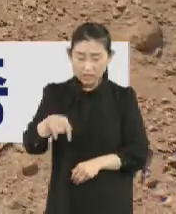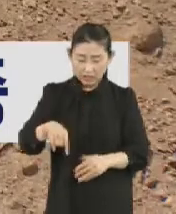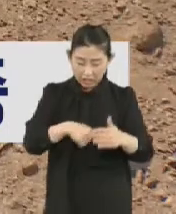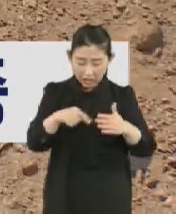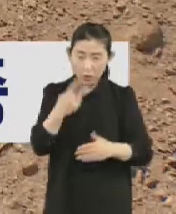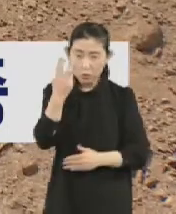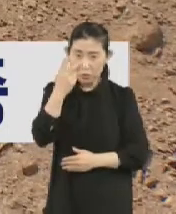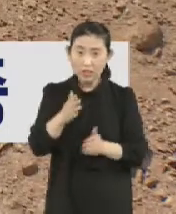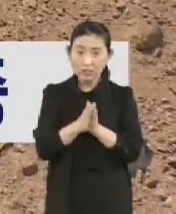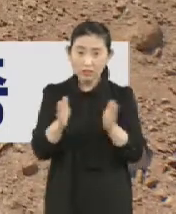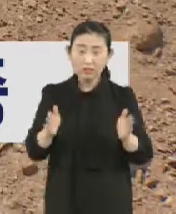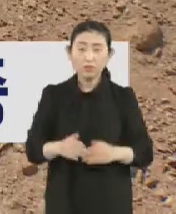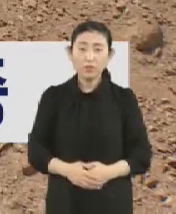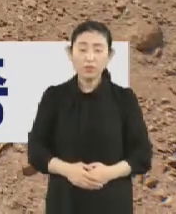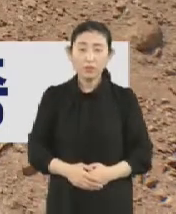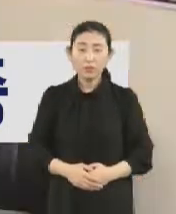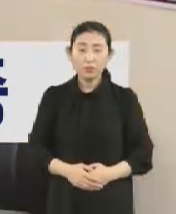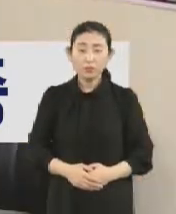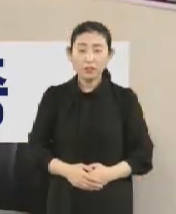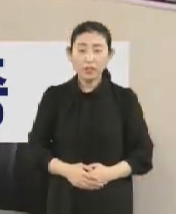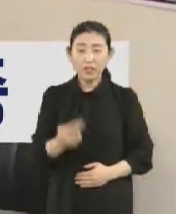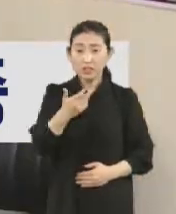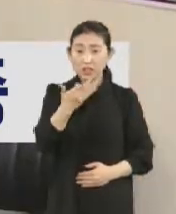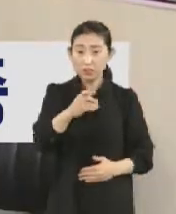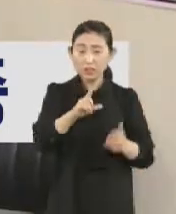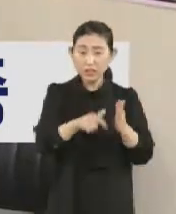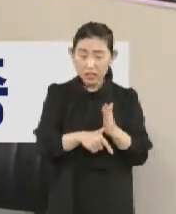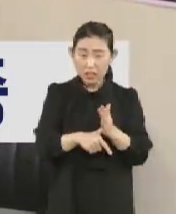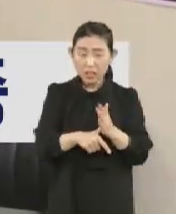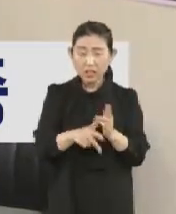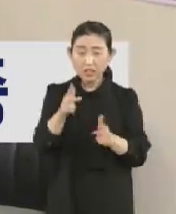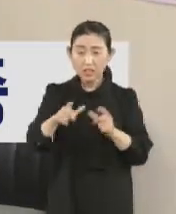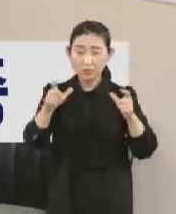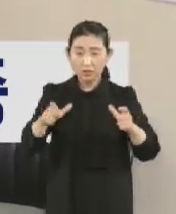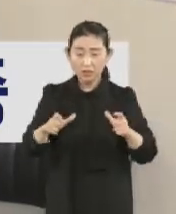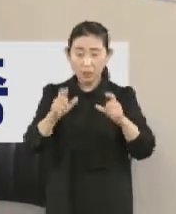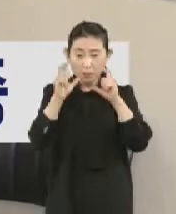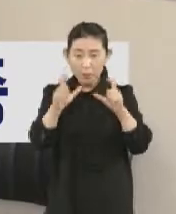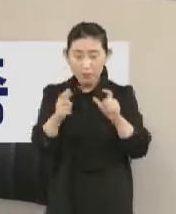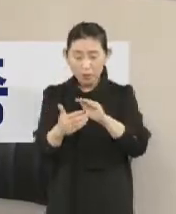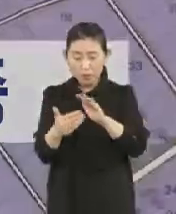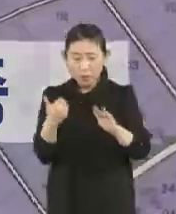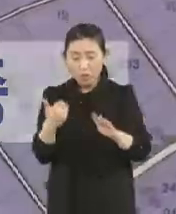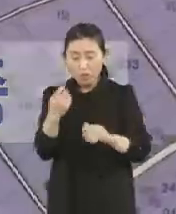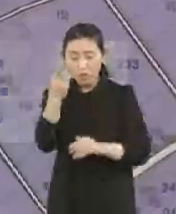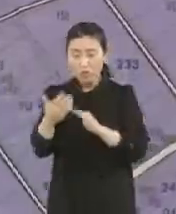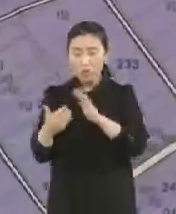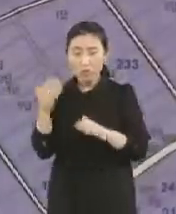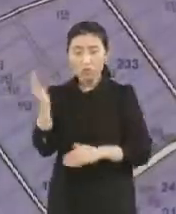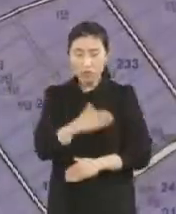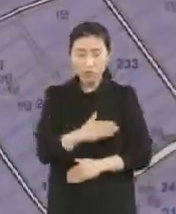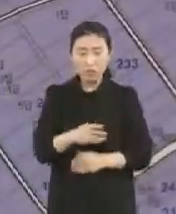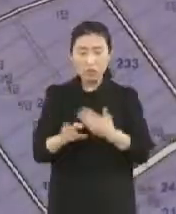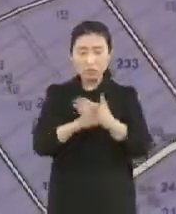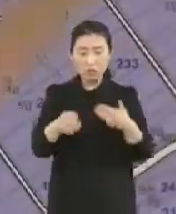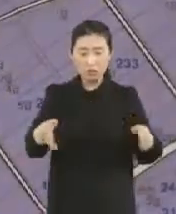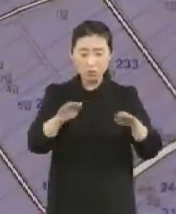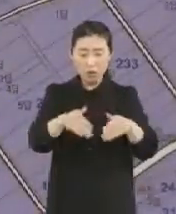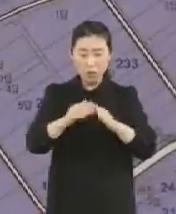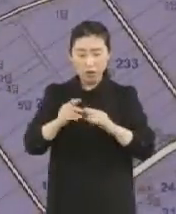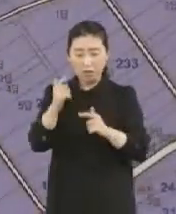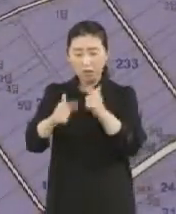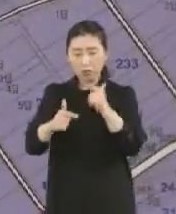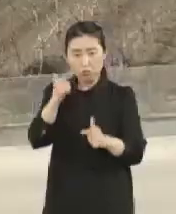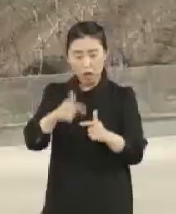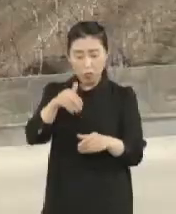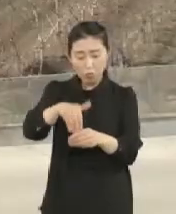조사에 들어갔습니다 이 지역은 지난 2018년 산단 지정 발표가 있기 수개월 전부터 가 건물이 들어서고 묘목이